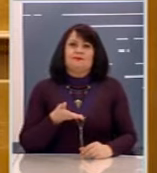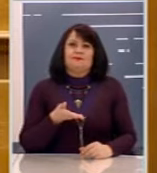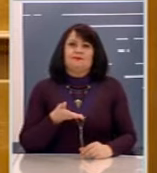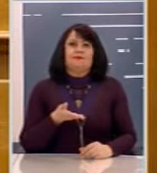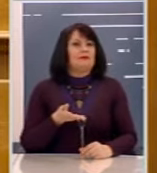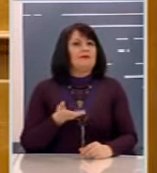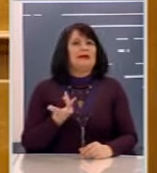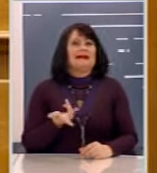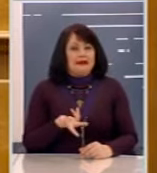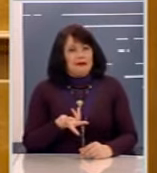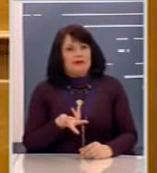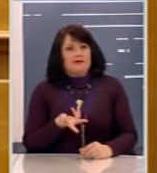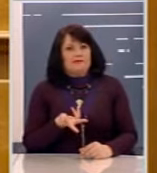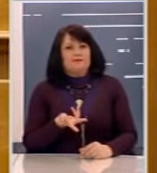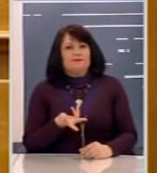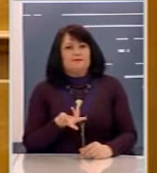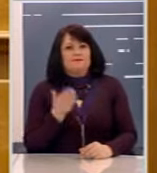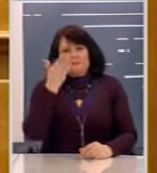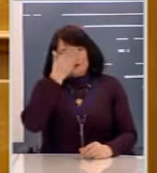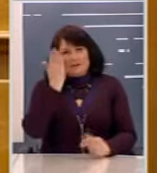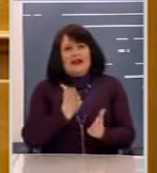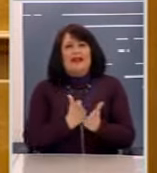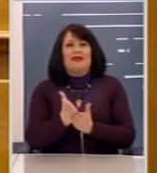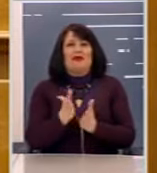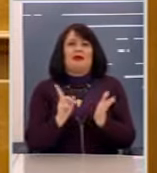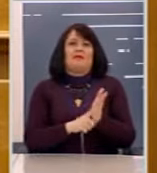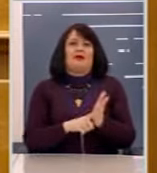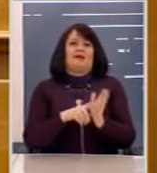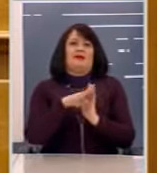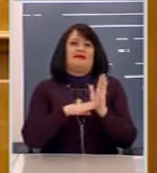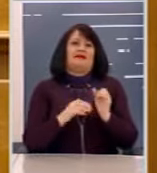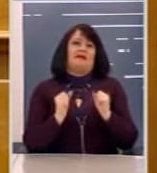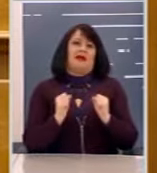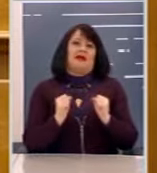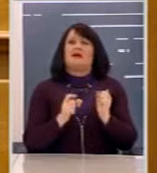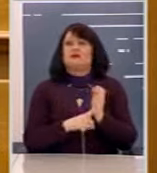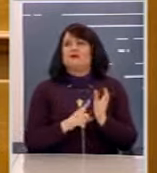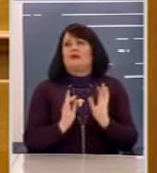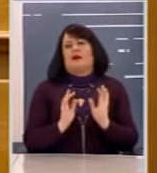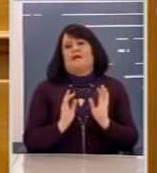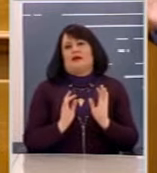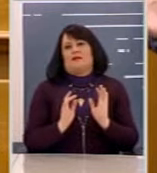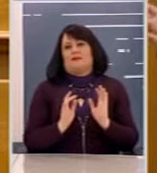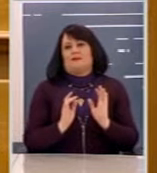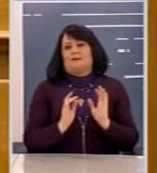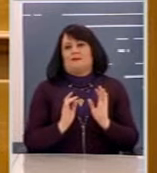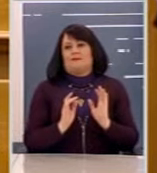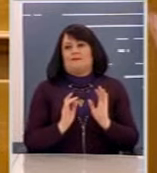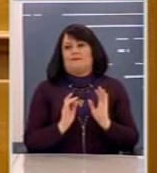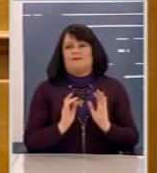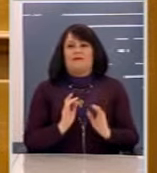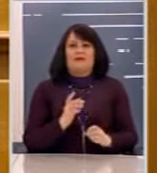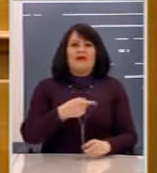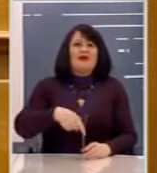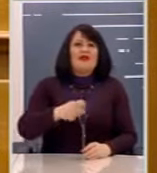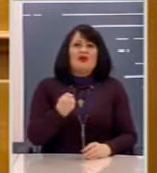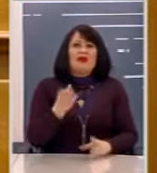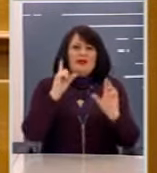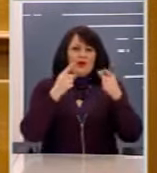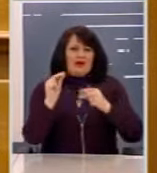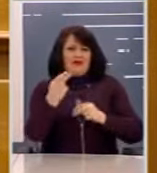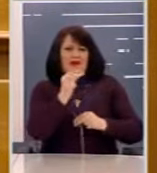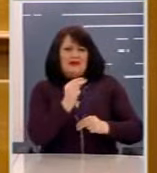επειδή ακριβώς η ηθικοποίηση του συστήματος υγείας, που εδώ οι συνάδελφοι της Νέας